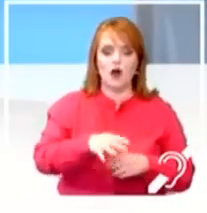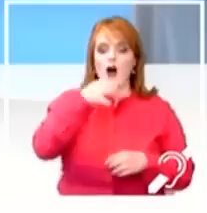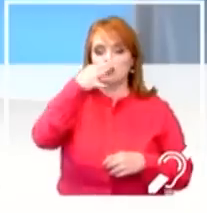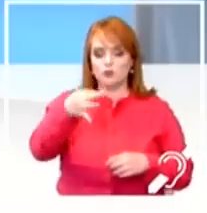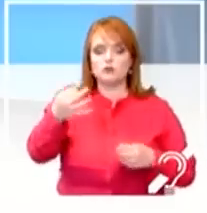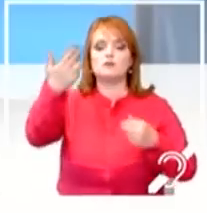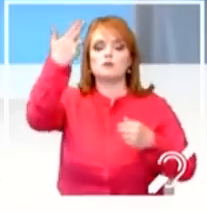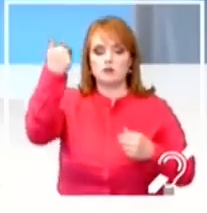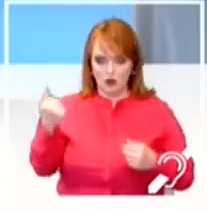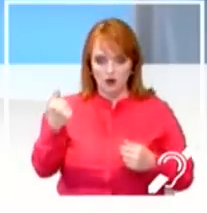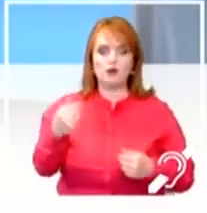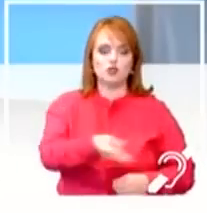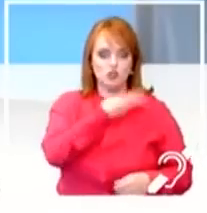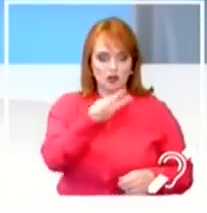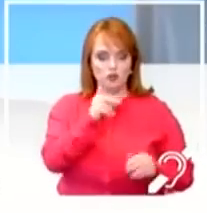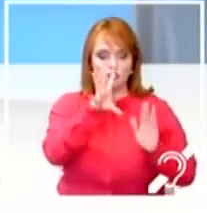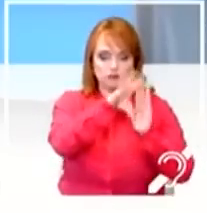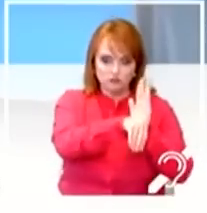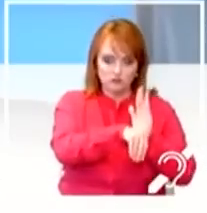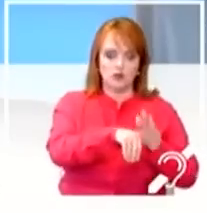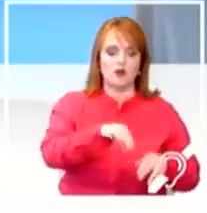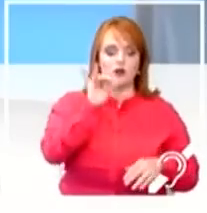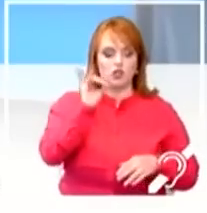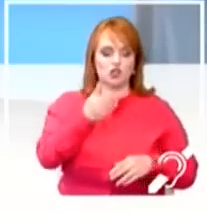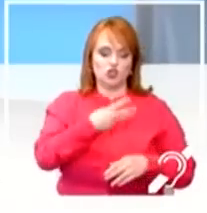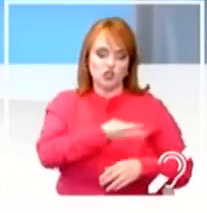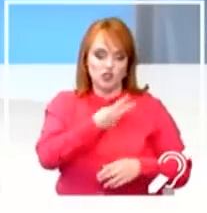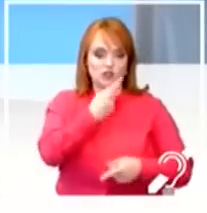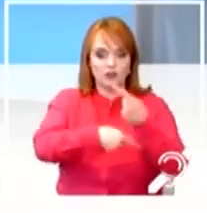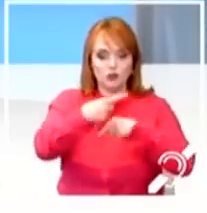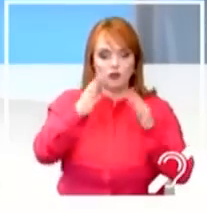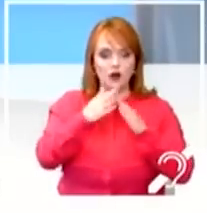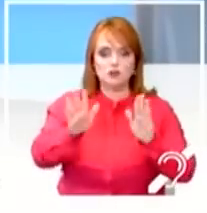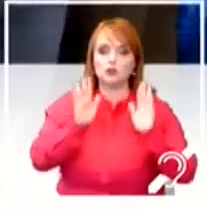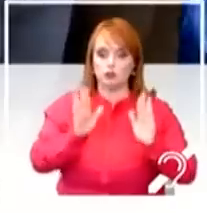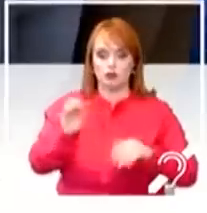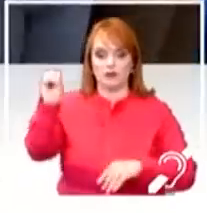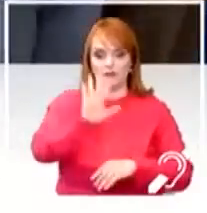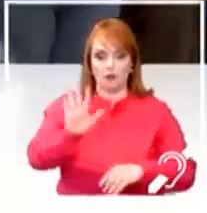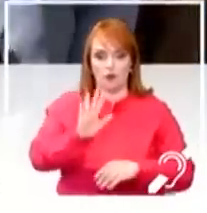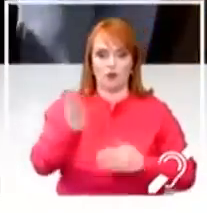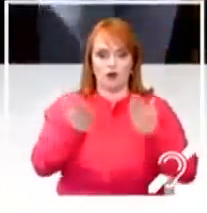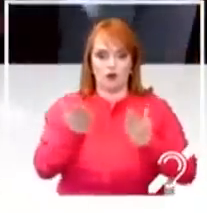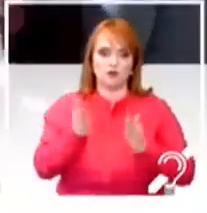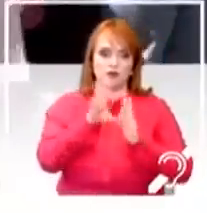la unison că își doresc să revină acasă, dar deja în Uniunea Europeană.